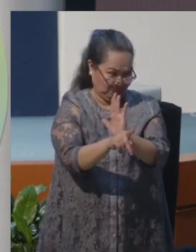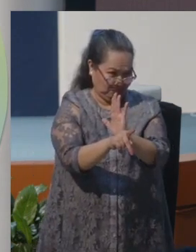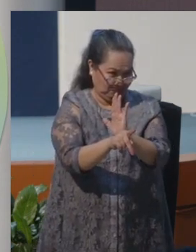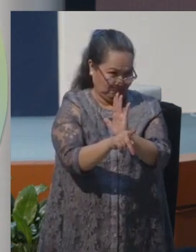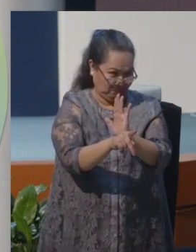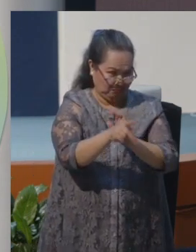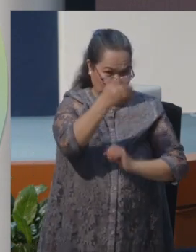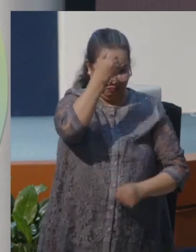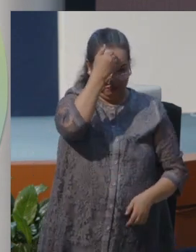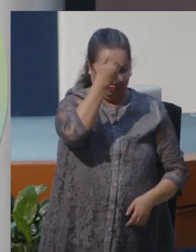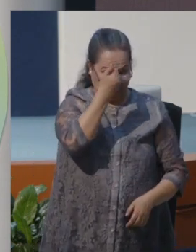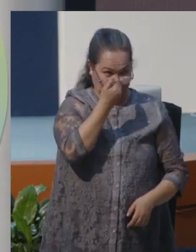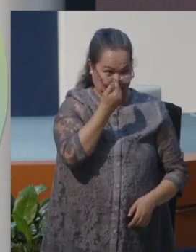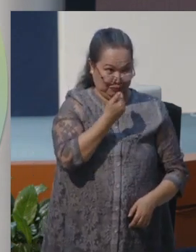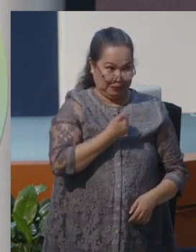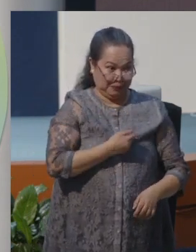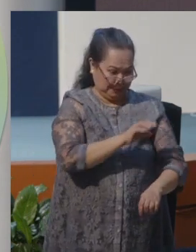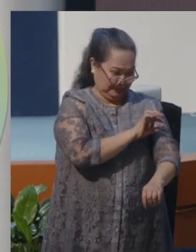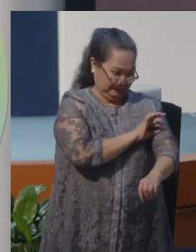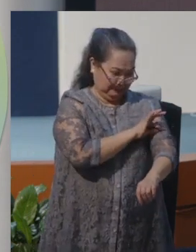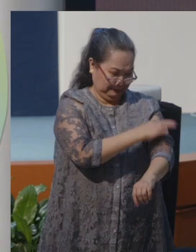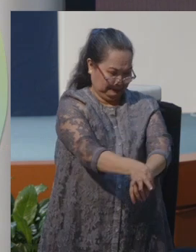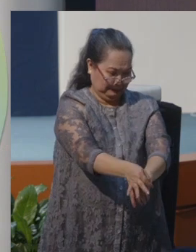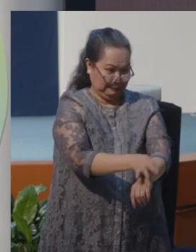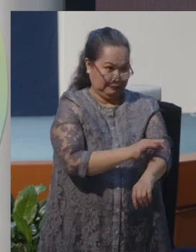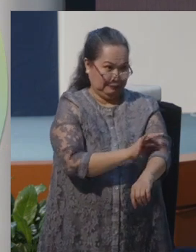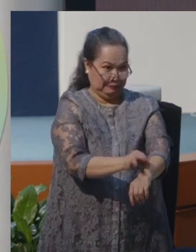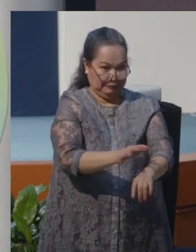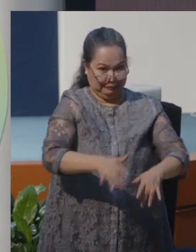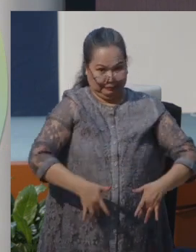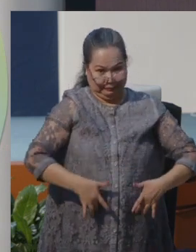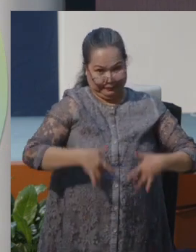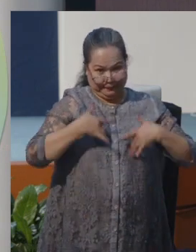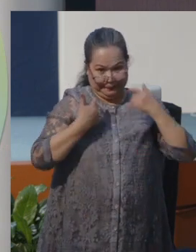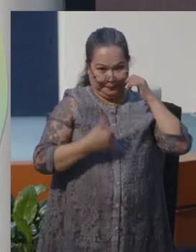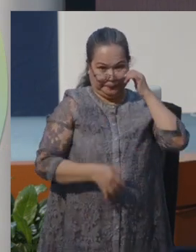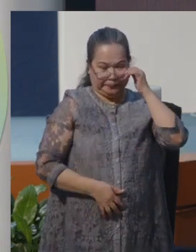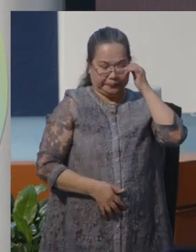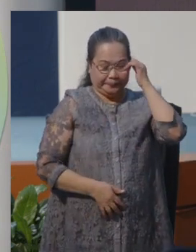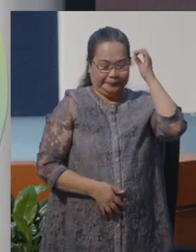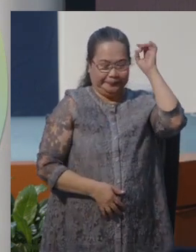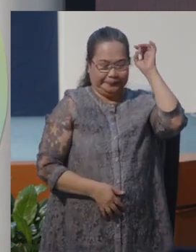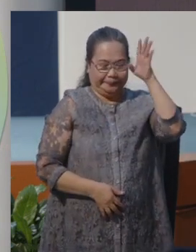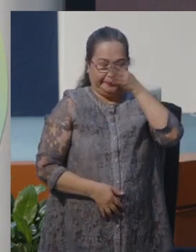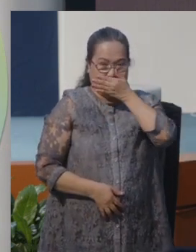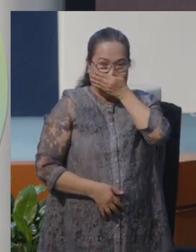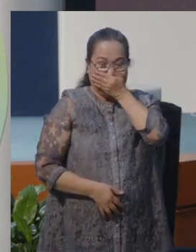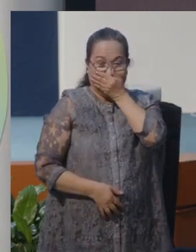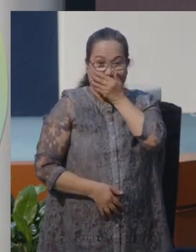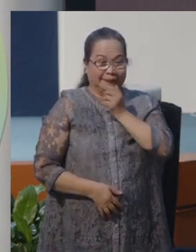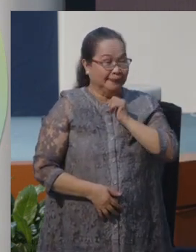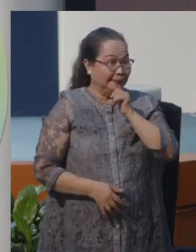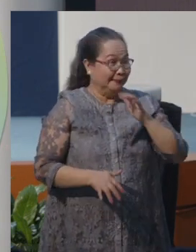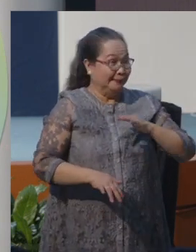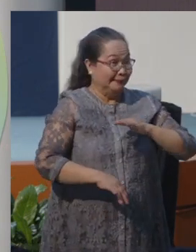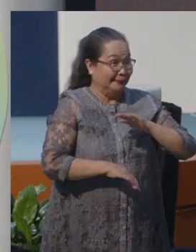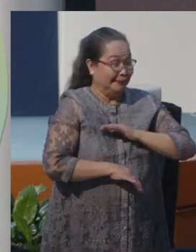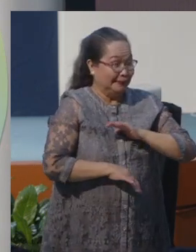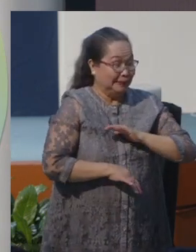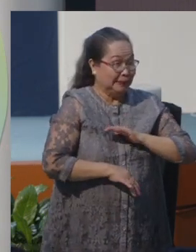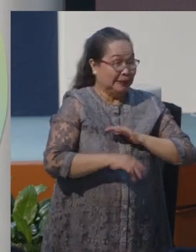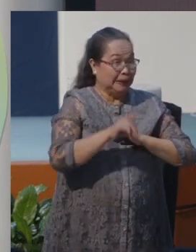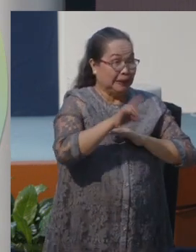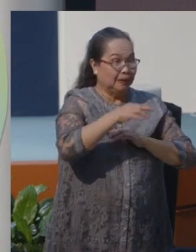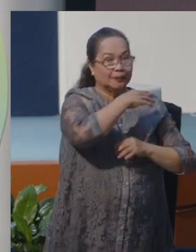tradisyon. Binalatan habang buhay pa. Tapos, hindi pa sila nakontento. Then he